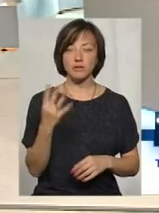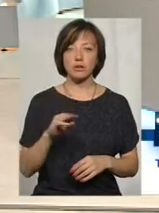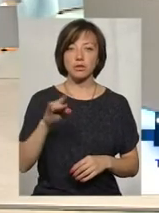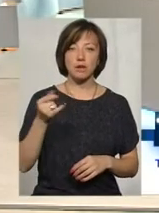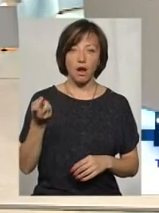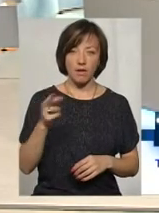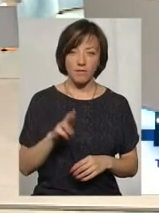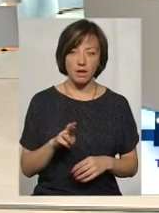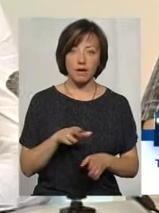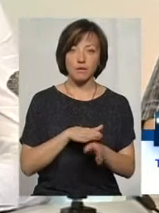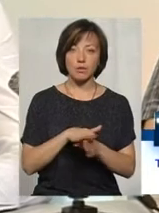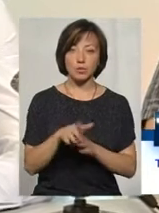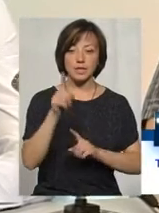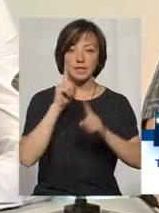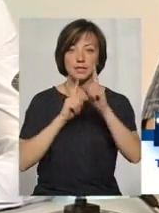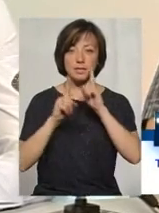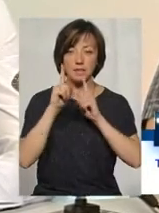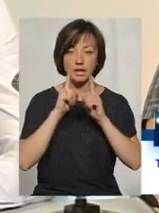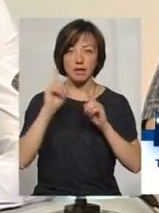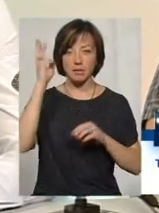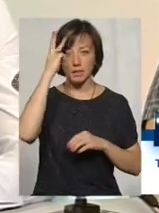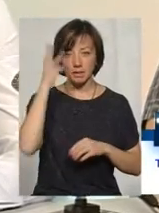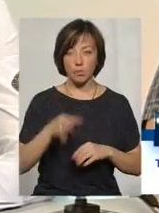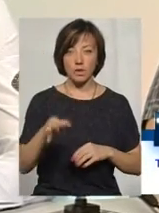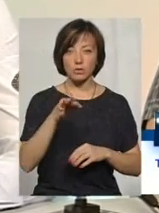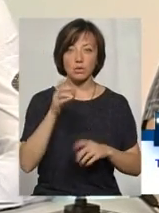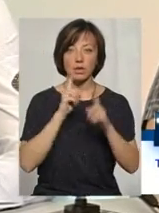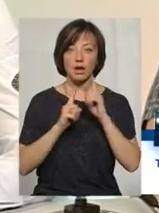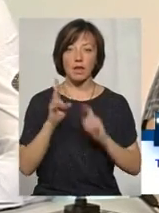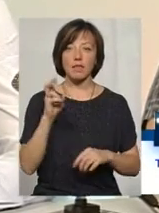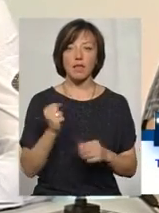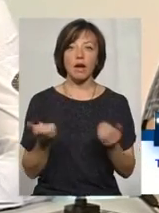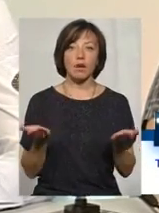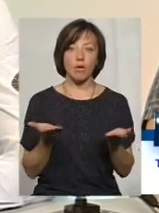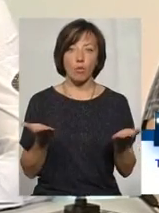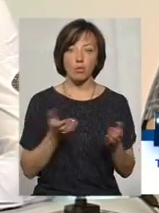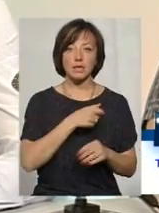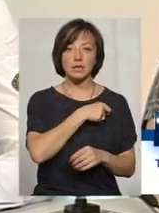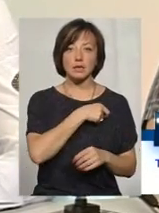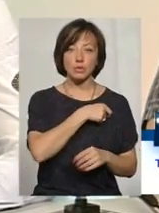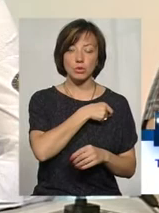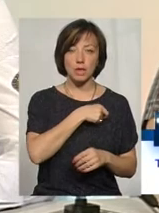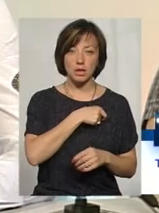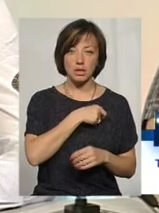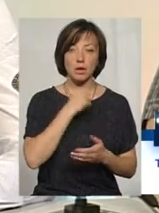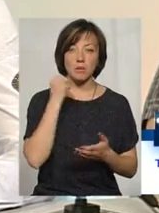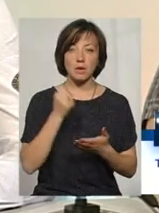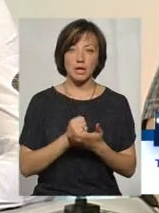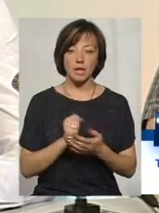травня, відбулось пленарне засідання Хмельницької обласної ради, на якому депутати обласної ради